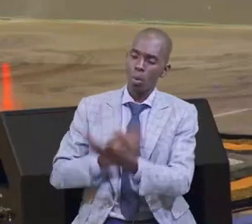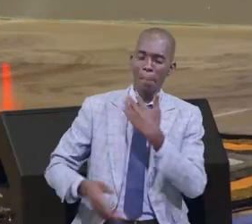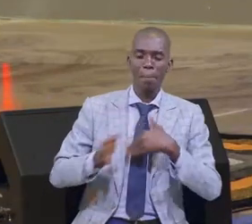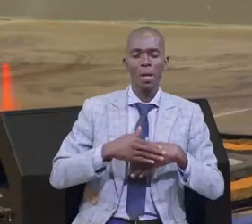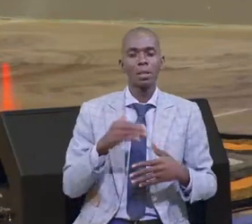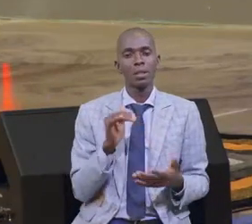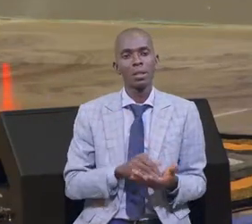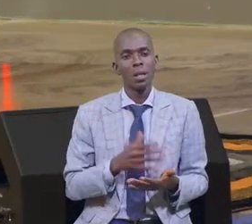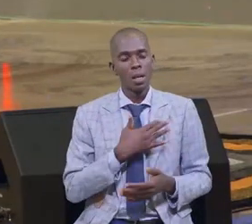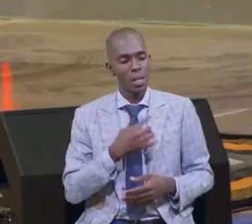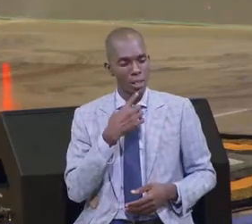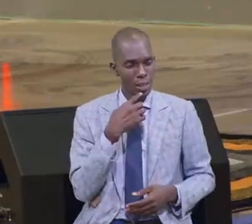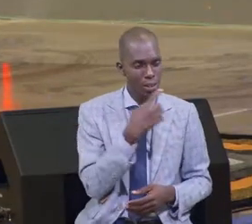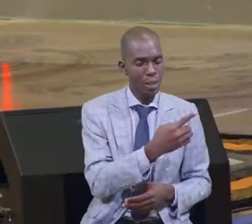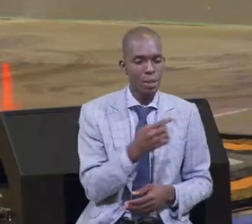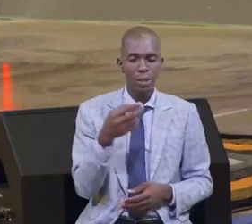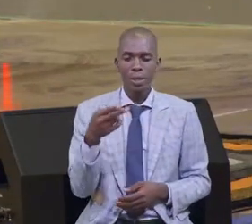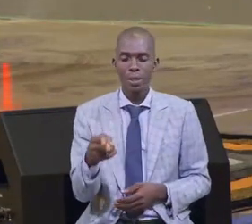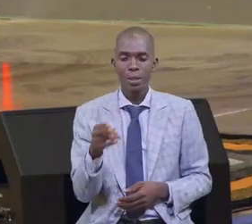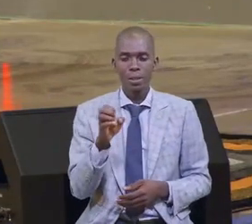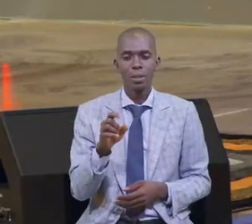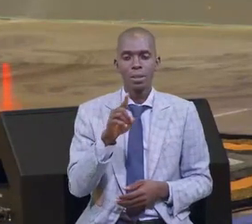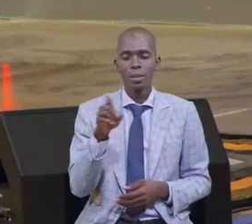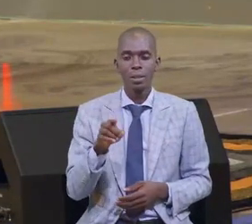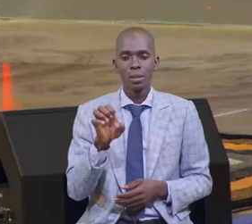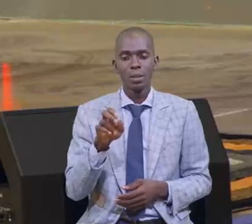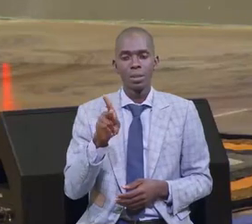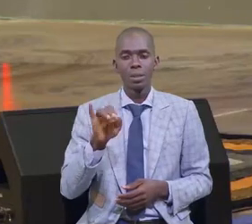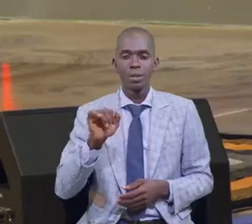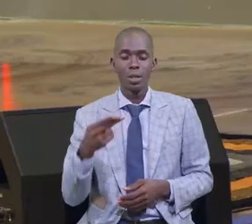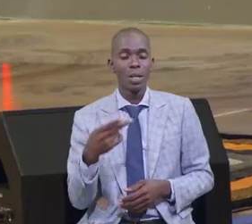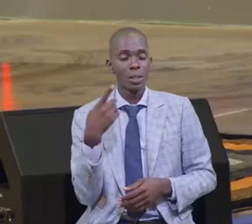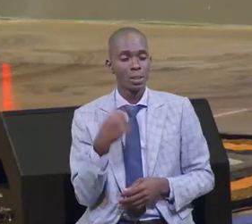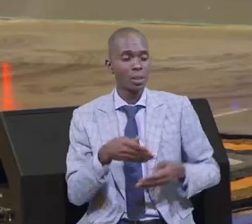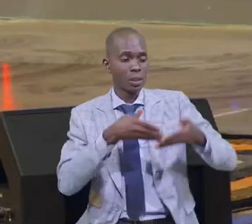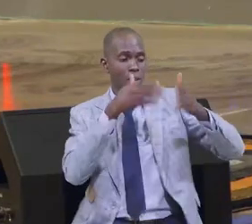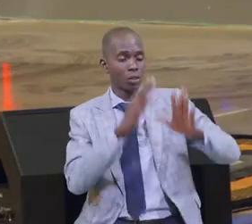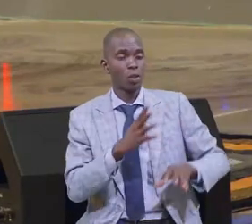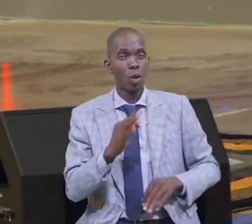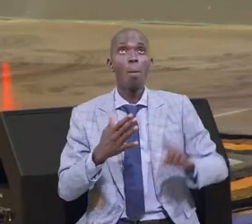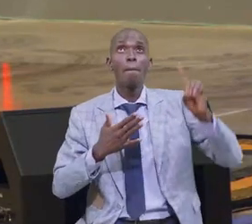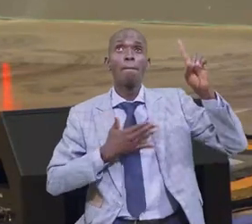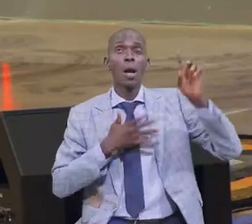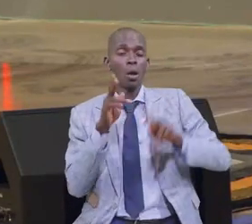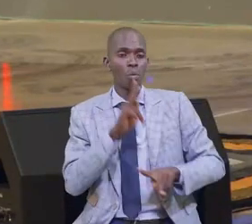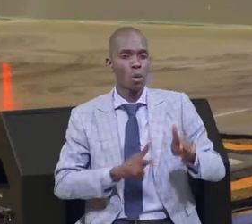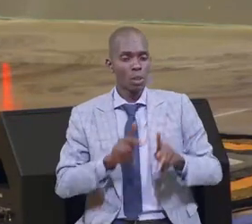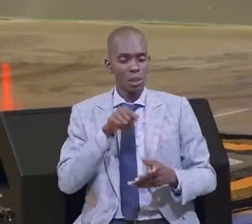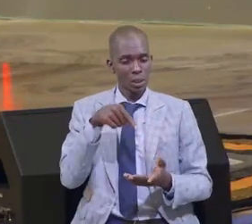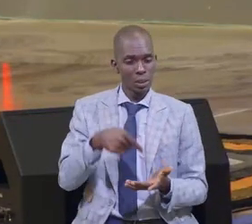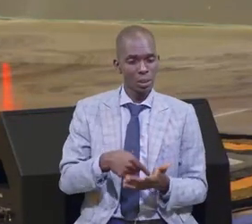Retourne, il dit à Ézéchias, chef de mon peuple. Ainsi